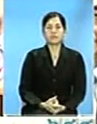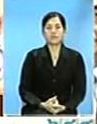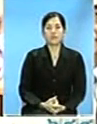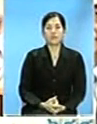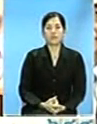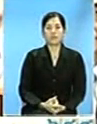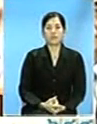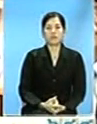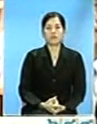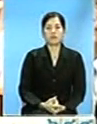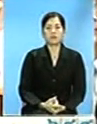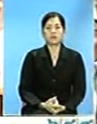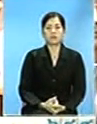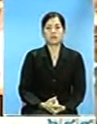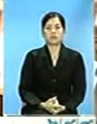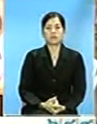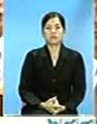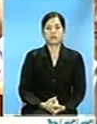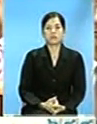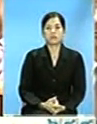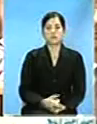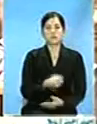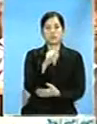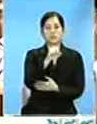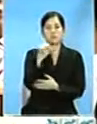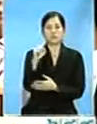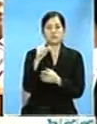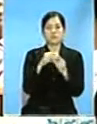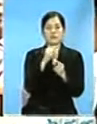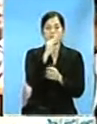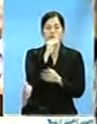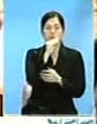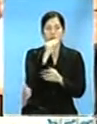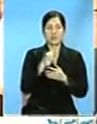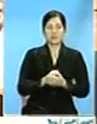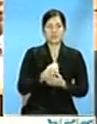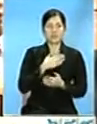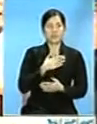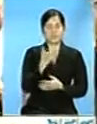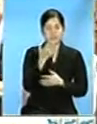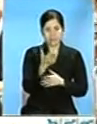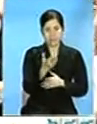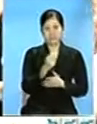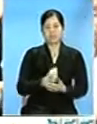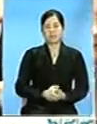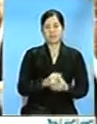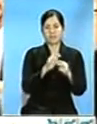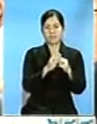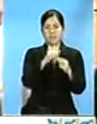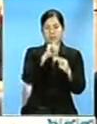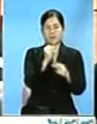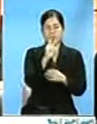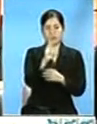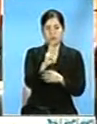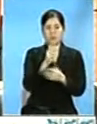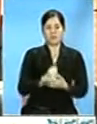ท่านส.ส.สักครู่ที่กล่าวไปนะครับผมก็ขออนุญาตนะครับคุณจิรายุนะขออนุญาตที่เอ่ยน